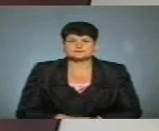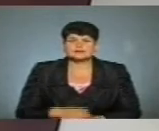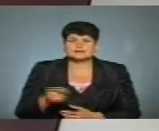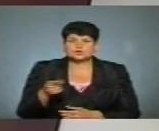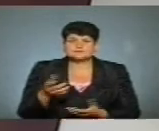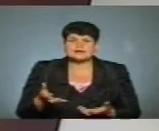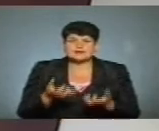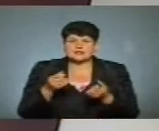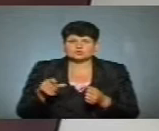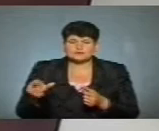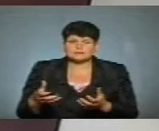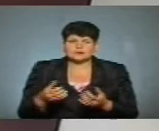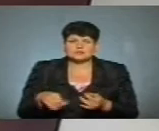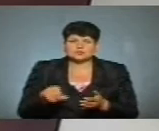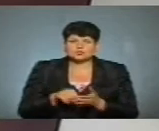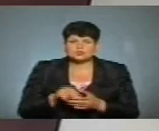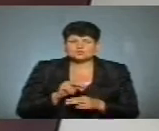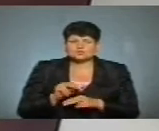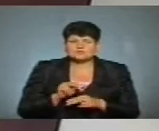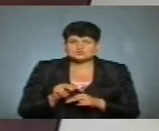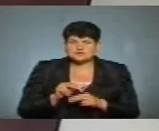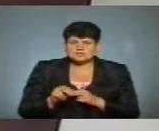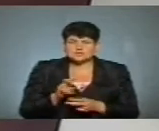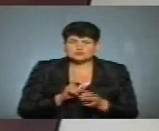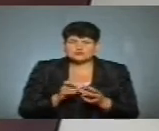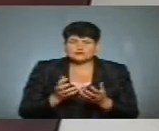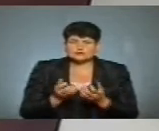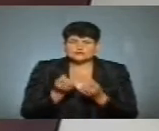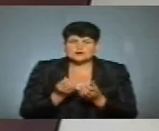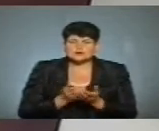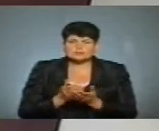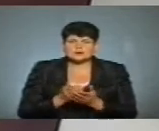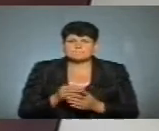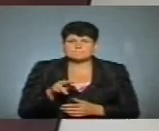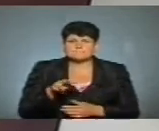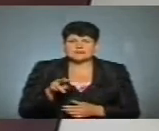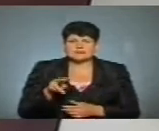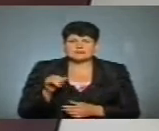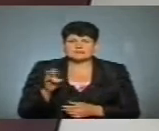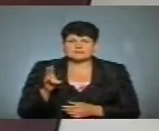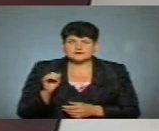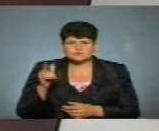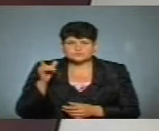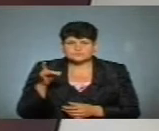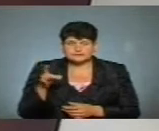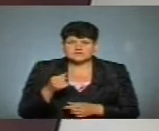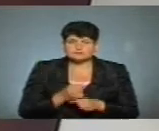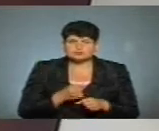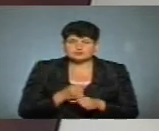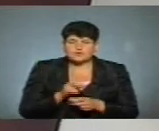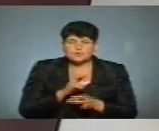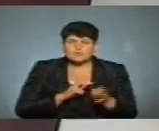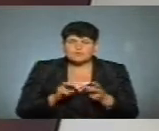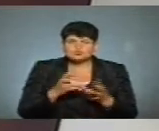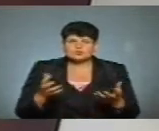Тернопільські рятувальники взяли участь у навчальній пошуково-рятувальній операції у печері Млинки, що на Чортківщині. Вони відпрацьовували пошук